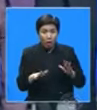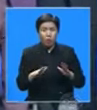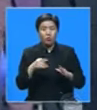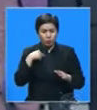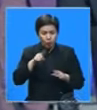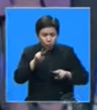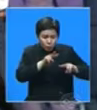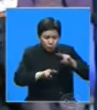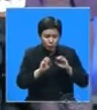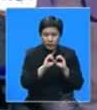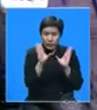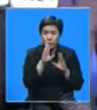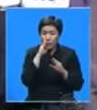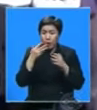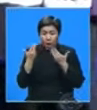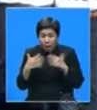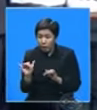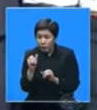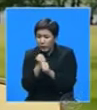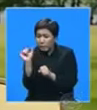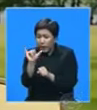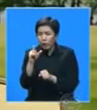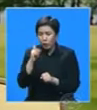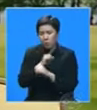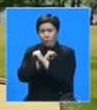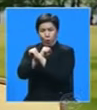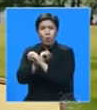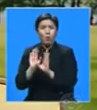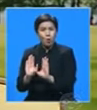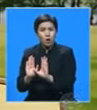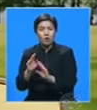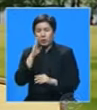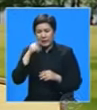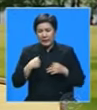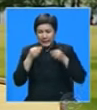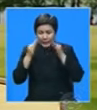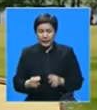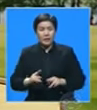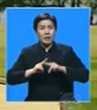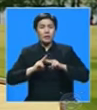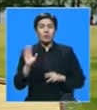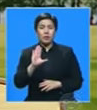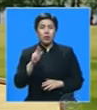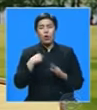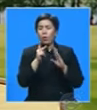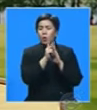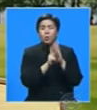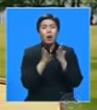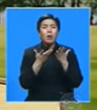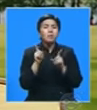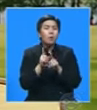อบเรื่องใดที่ยังไม่เกิดก็ต้องป้องปรามป้องกันไว้ก่อนนะครับอย่าไปตัดสินกันเองถ้าอย่างนั้นก็เหมือนเดิมนะครับไม่ต้องมีกฎหมายหรอกกลับ